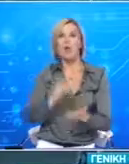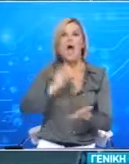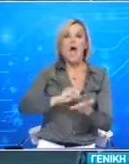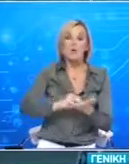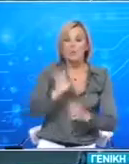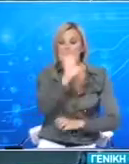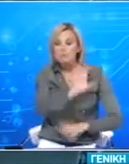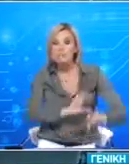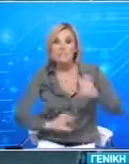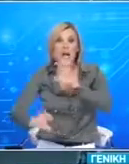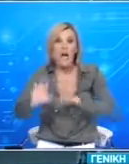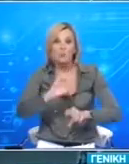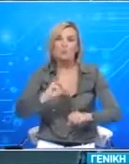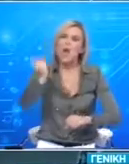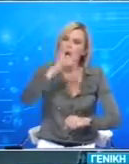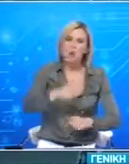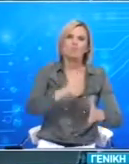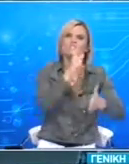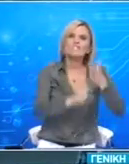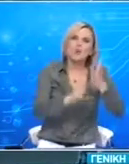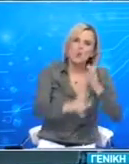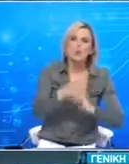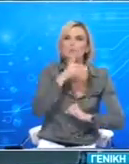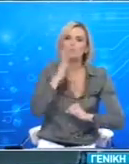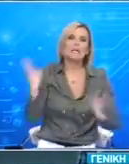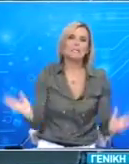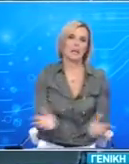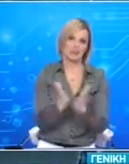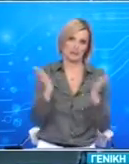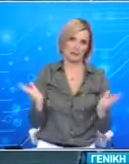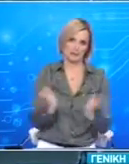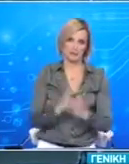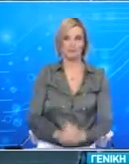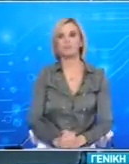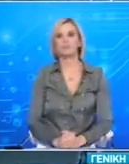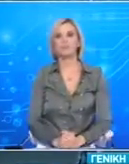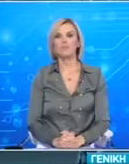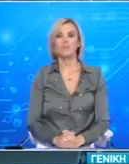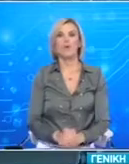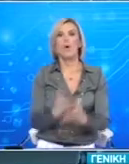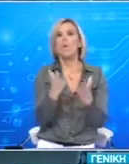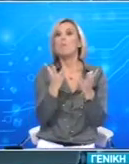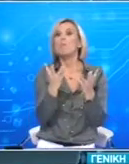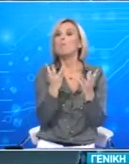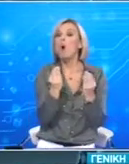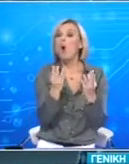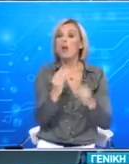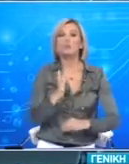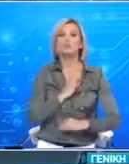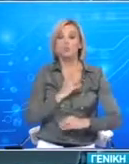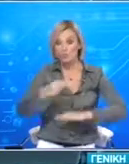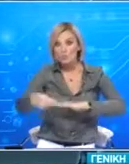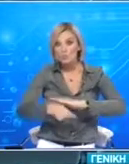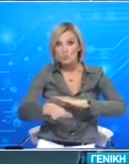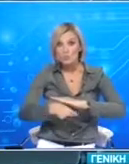τοπική αυτοδιοίκηση πρώτου και δεύτερου βαθμού. Μέχρι στιγμής οι περισσότεροι παραμένουν από τα ξημερώματα με υπόδειξη της Ελλάς σε